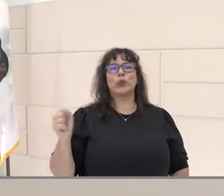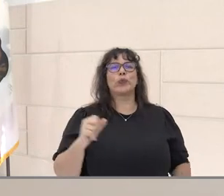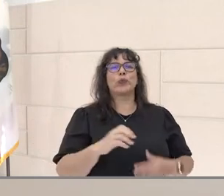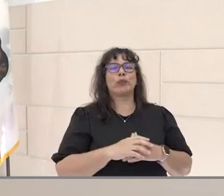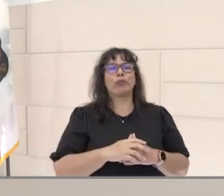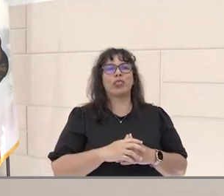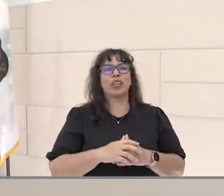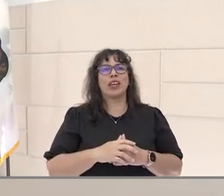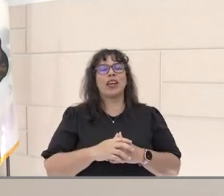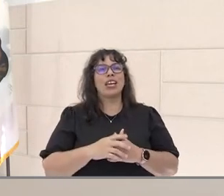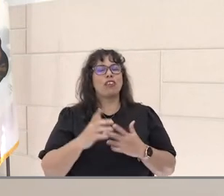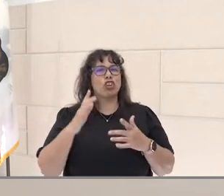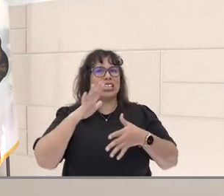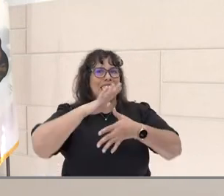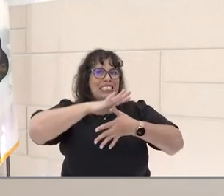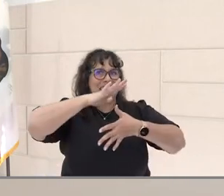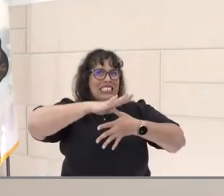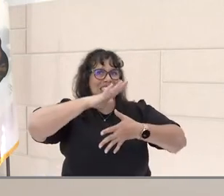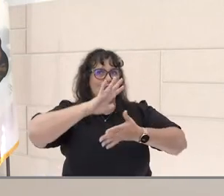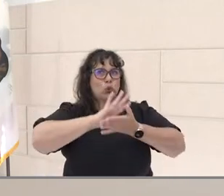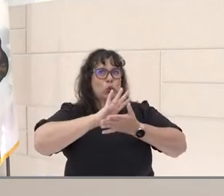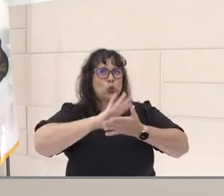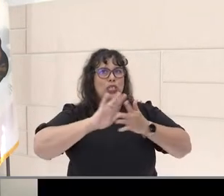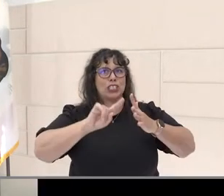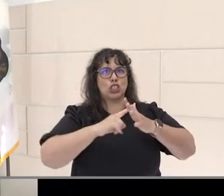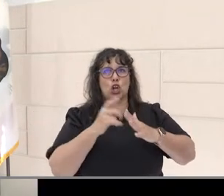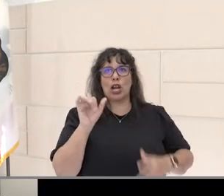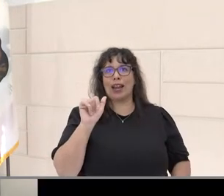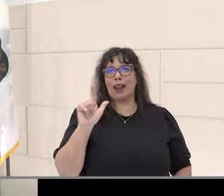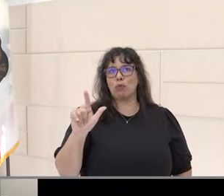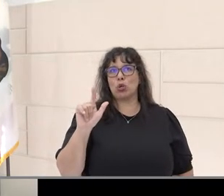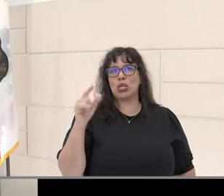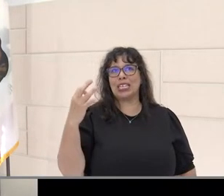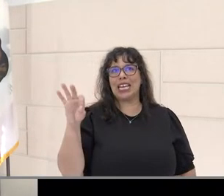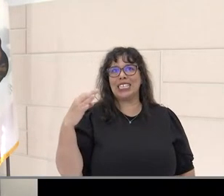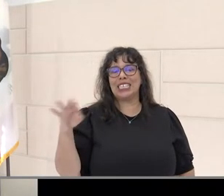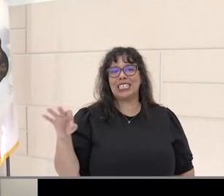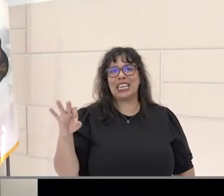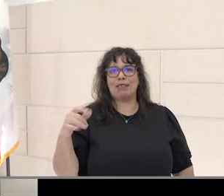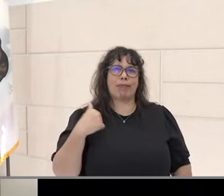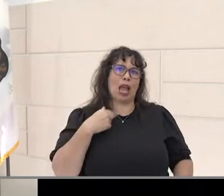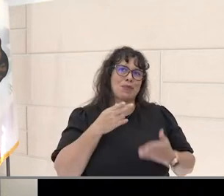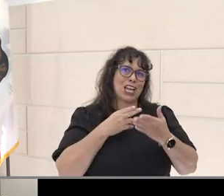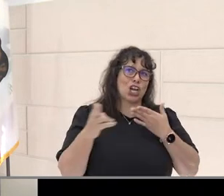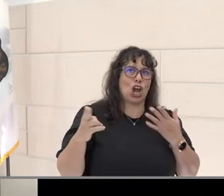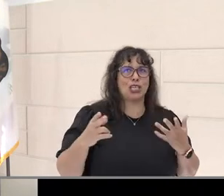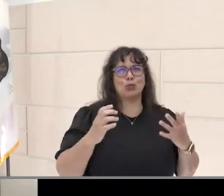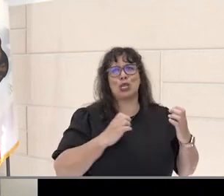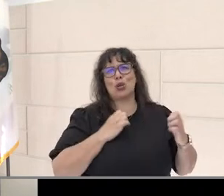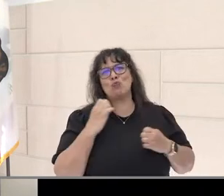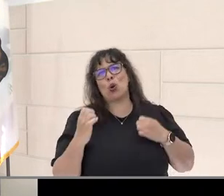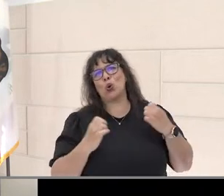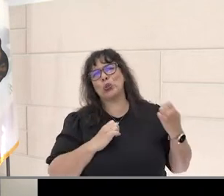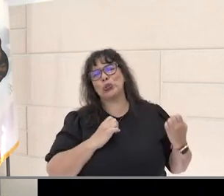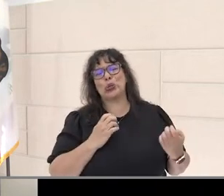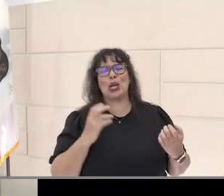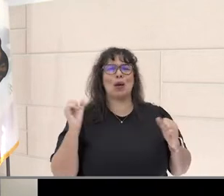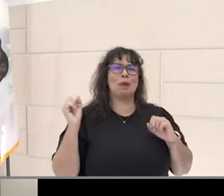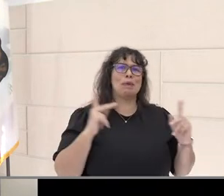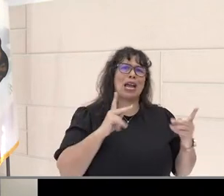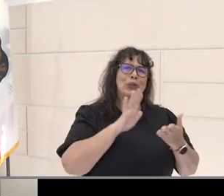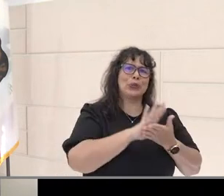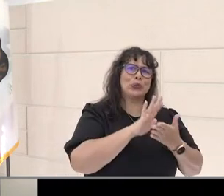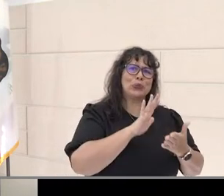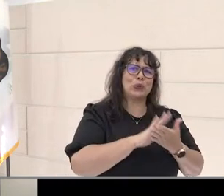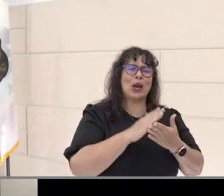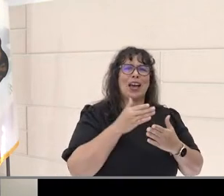នាងមកនេះជំនួសក្រុម Link Crew ហើយនឹងក្រុមពិសេសមួយផ្សេងទៀតថ្ងៃដែលសិស្សត្រឡ